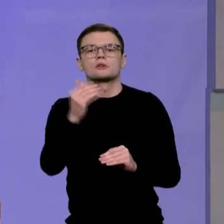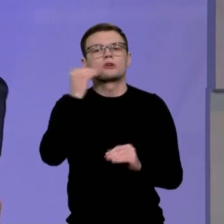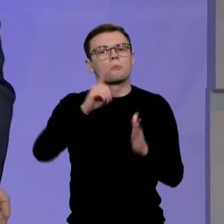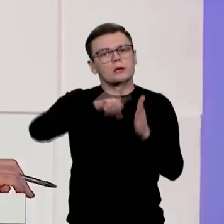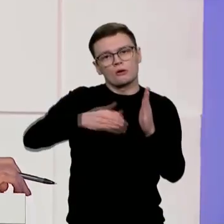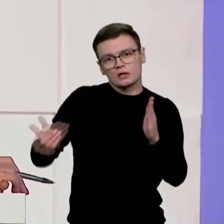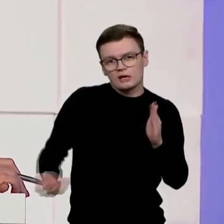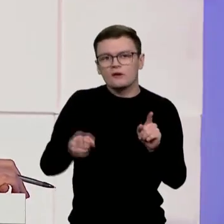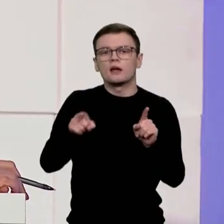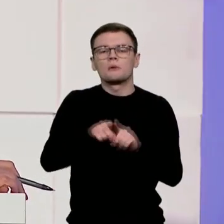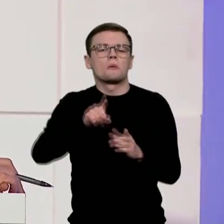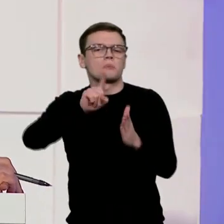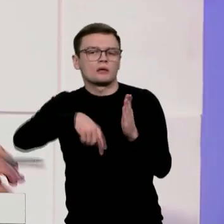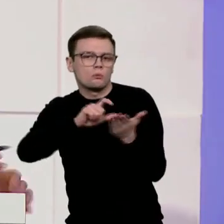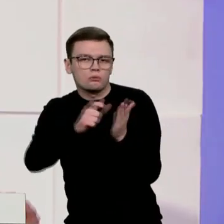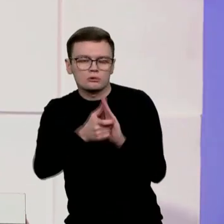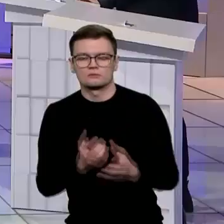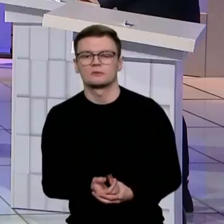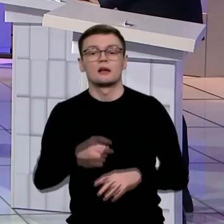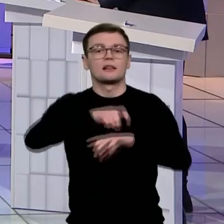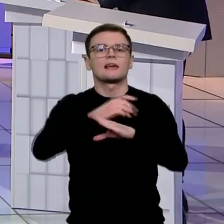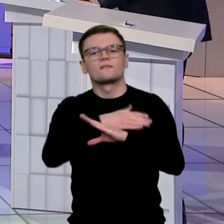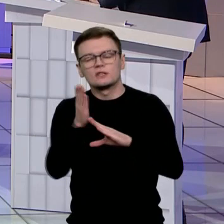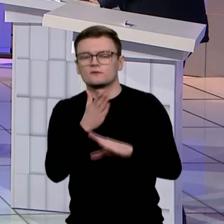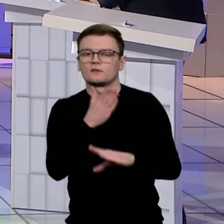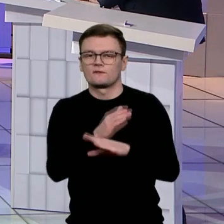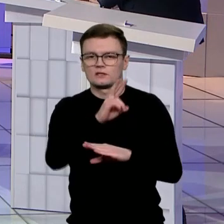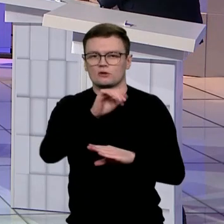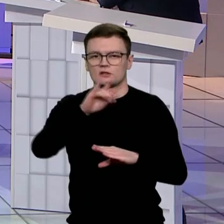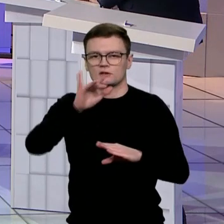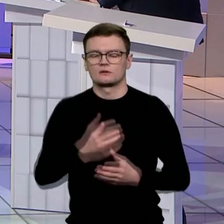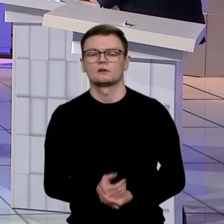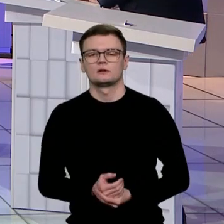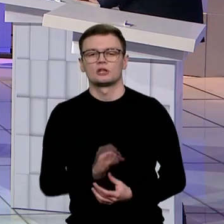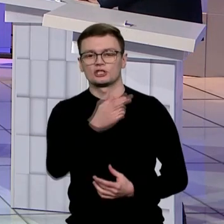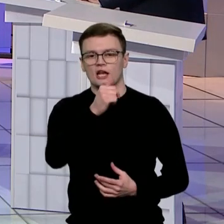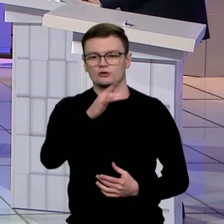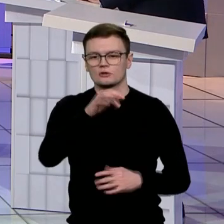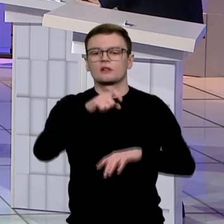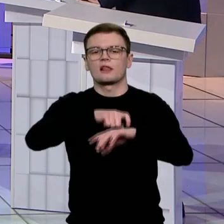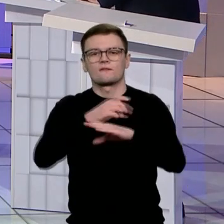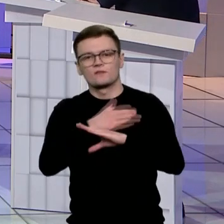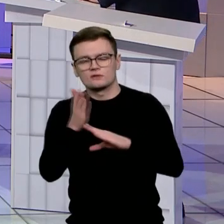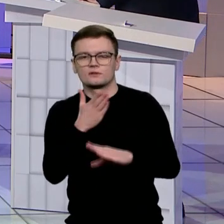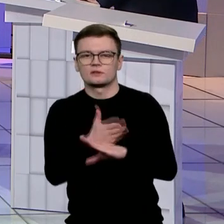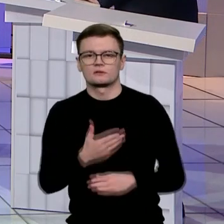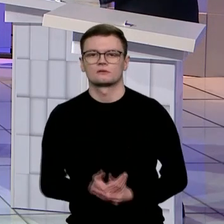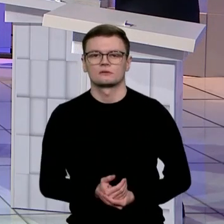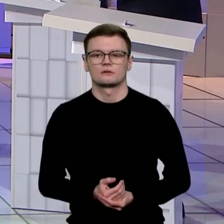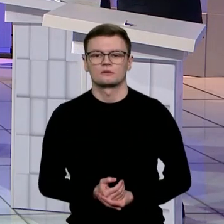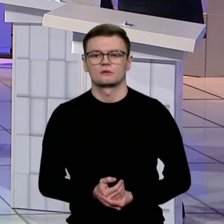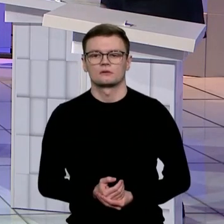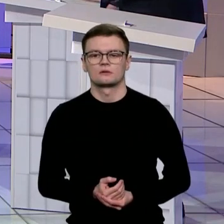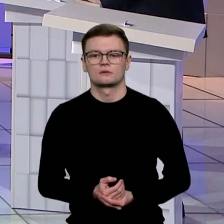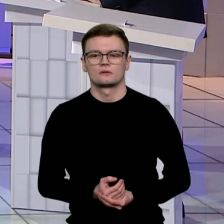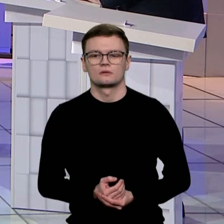ponia Šedžiau, vėl jūs viršėjot laiką, ponia Visockai. Su savo privalumais yra patrauklesnis už Vilnių. Ponia Šedžiau, jūs trečią kartą viršėjot laiką. Galėsit man paskui neduoti vienos. Šitoje